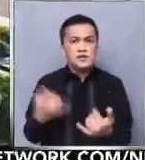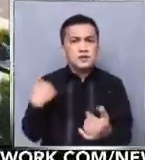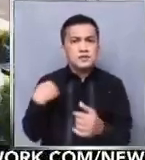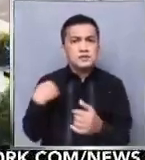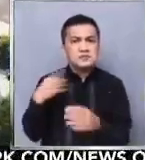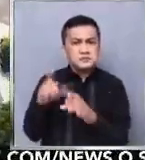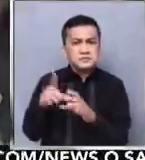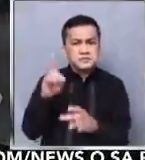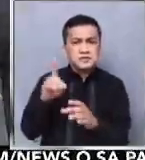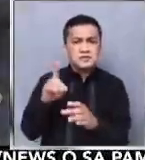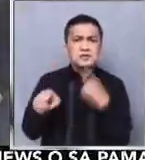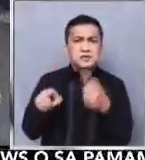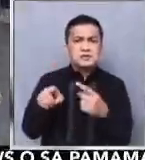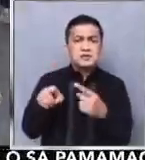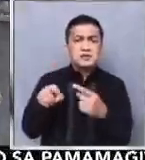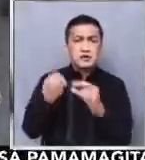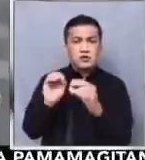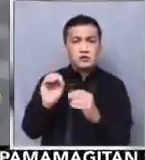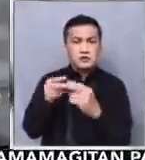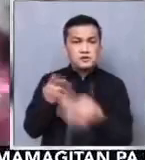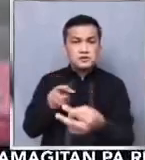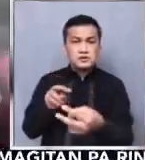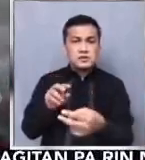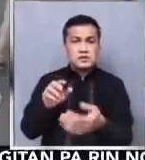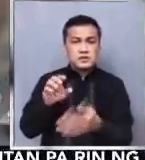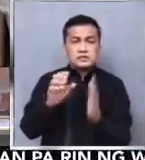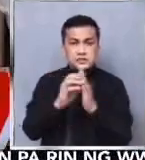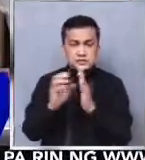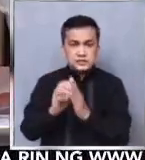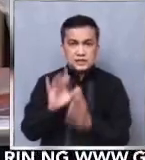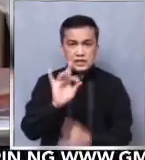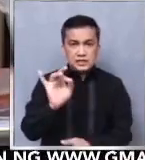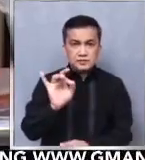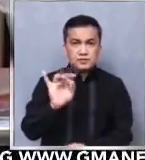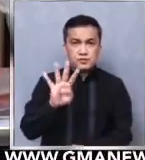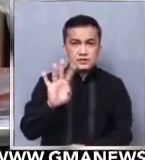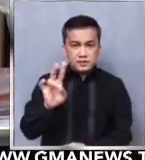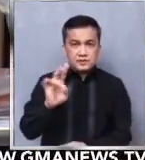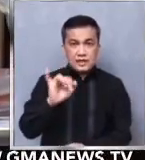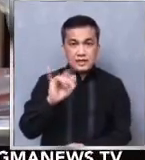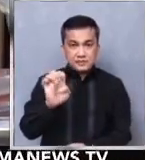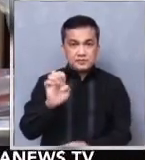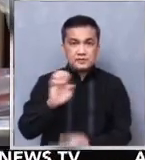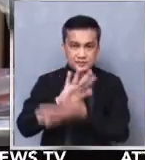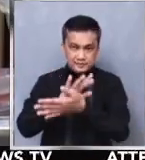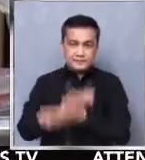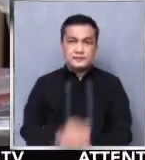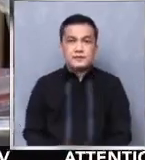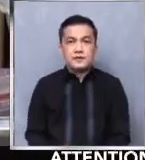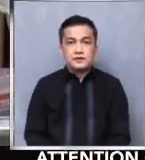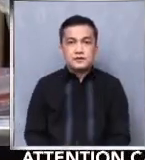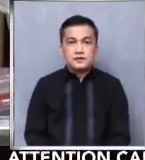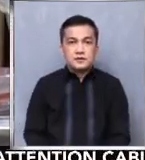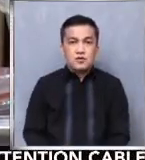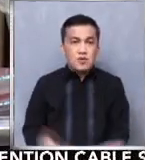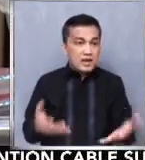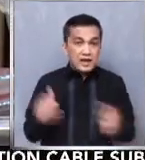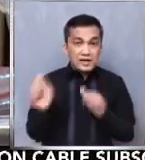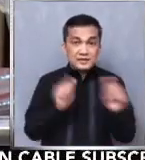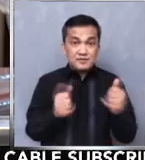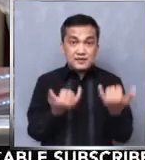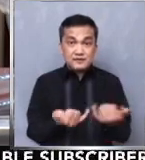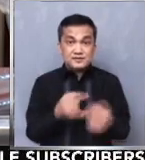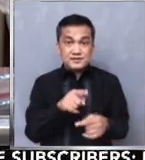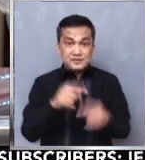may 847 active COVID cases. Wala aktibidad ngayong araw si Presidential Aspirant Bongbong